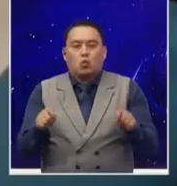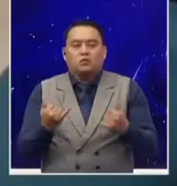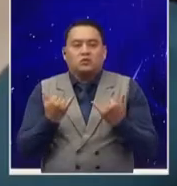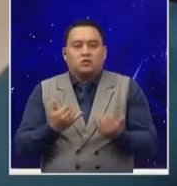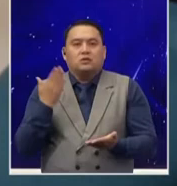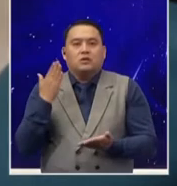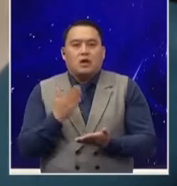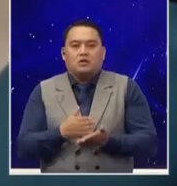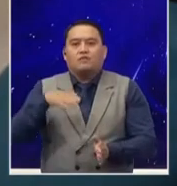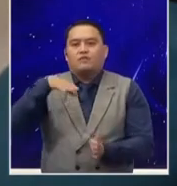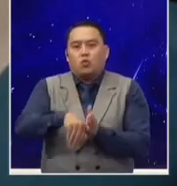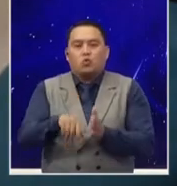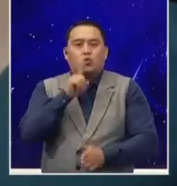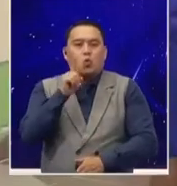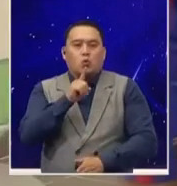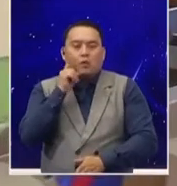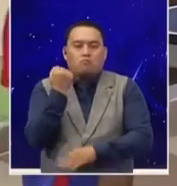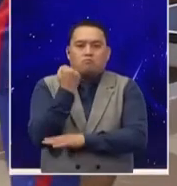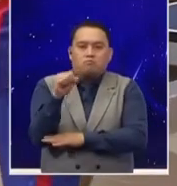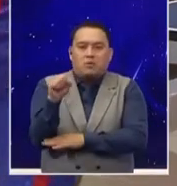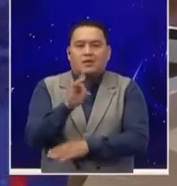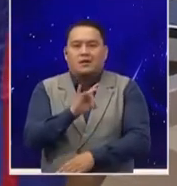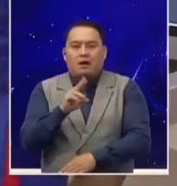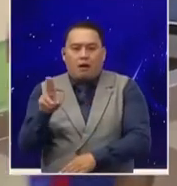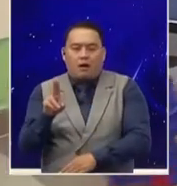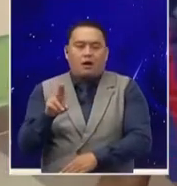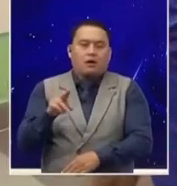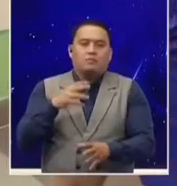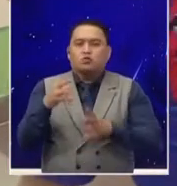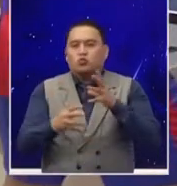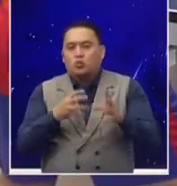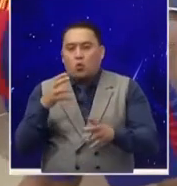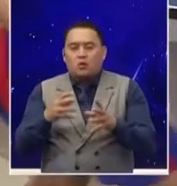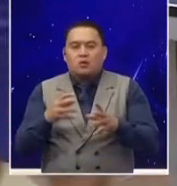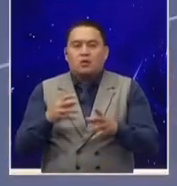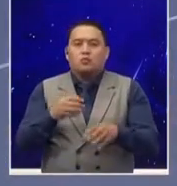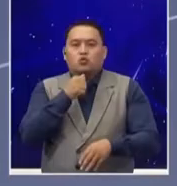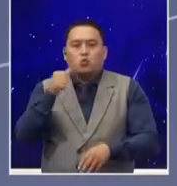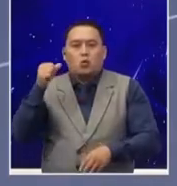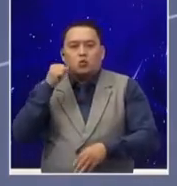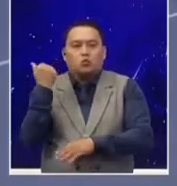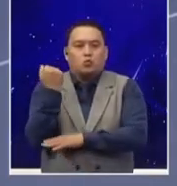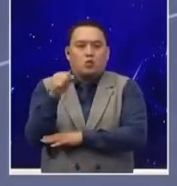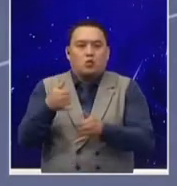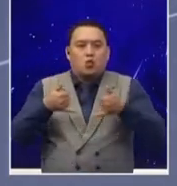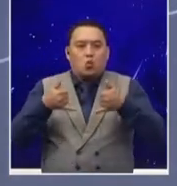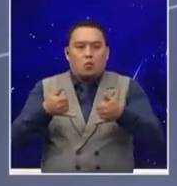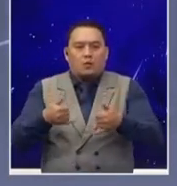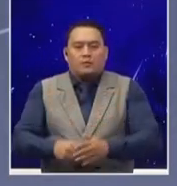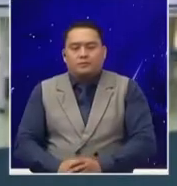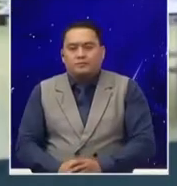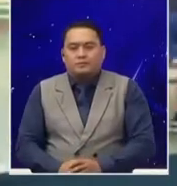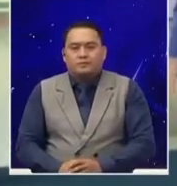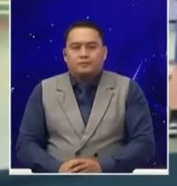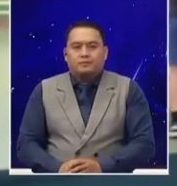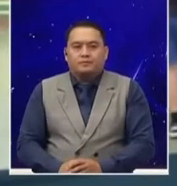вида спорта входят и юные ребята, победители республиканских первенств. В прошлом году ЖТСУ-цы завоевали золотой кубок страны высшей лиги клубного чемпионата.